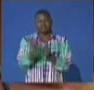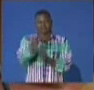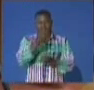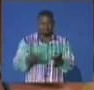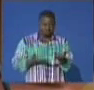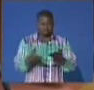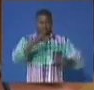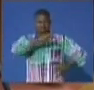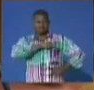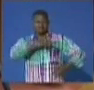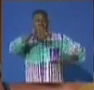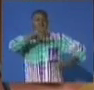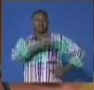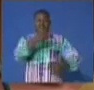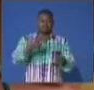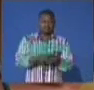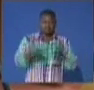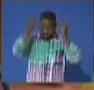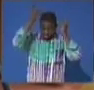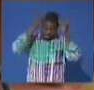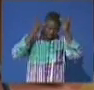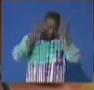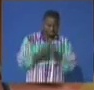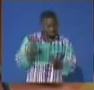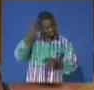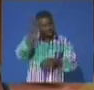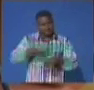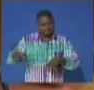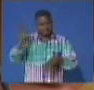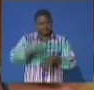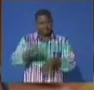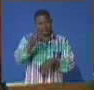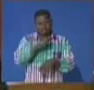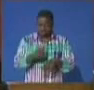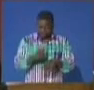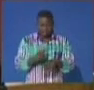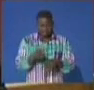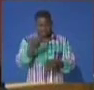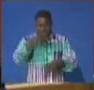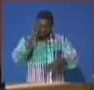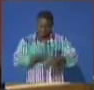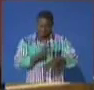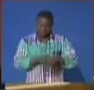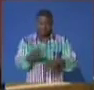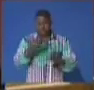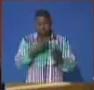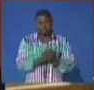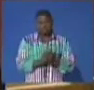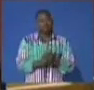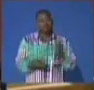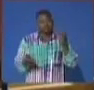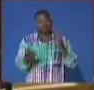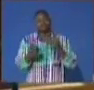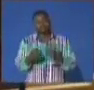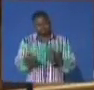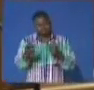aussi les services de la douane, pour que nous puissions mettre en bout un processus de plainte. Deuxième à se prêter aux questions des